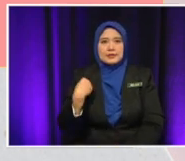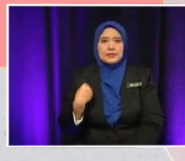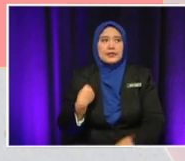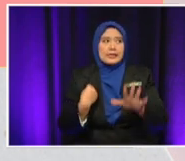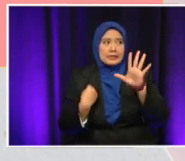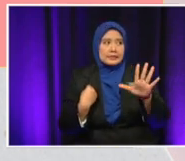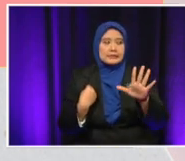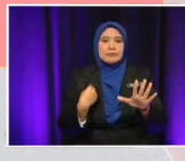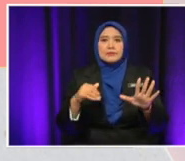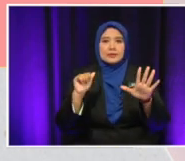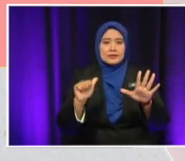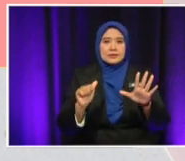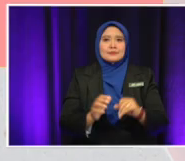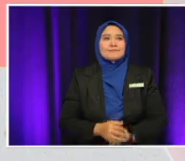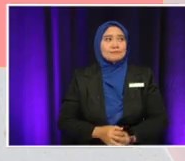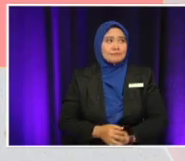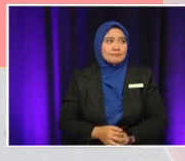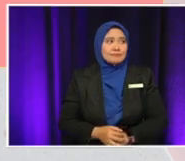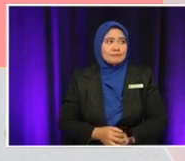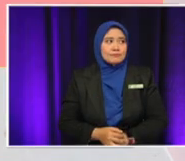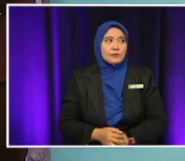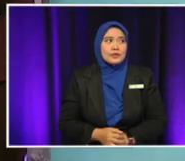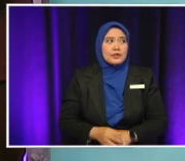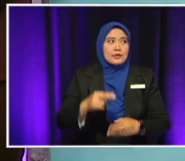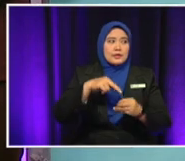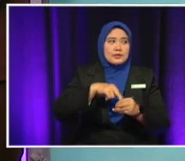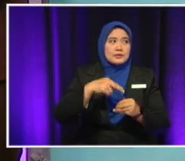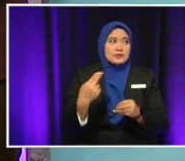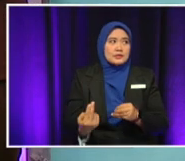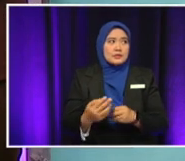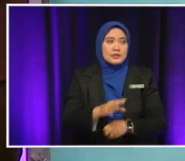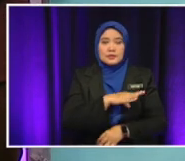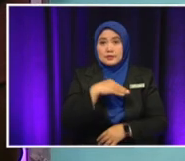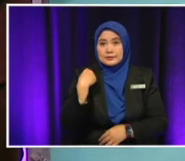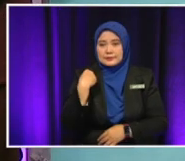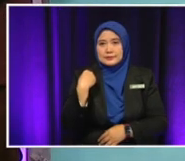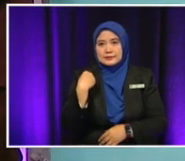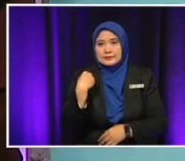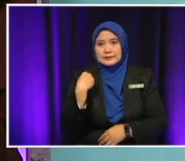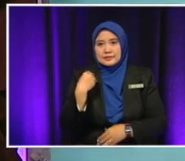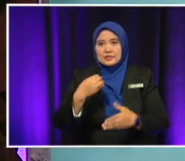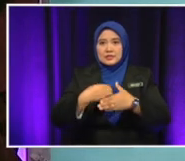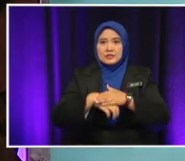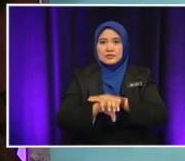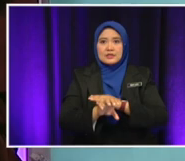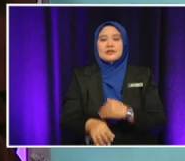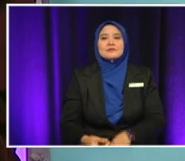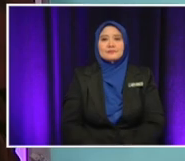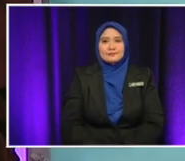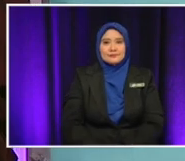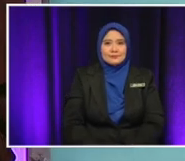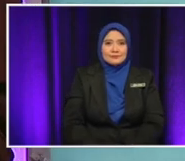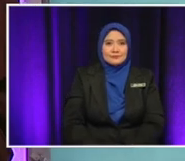karya mengikuti tema dan mencetak itu adalah kata kunci untuk langkah yang terakhir ini soalnya yang urutannya